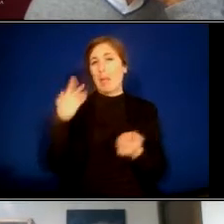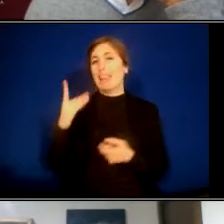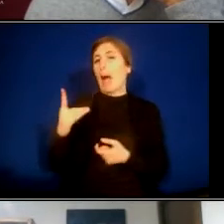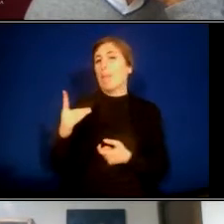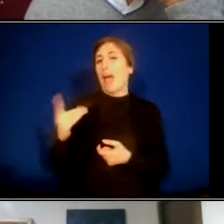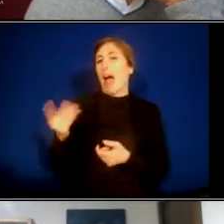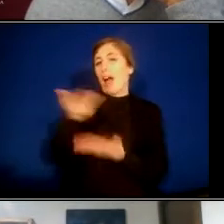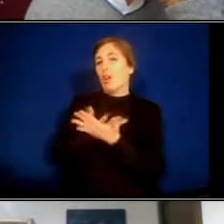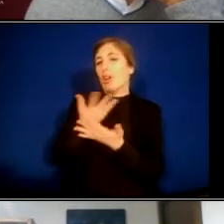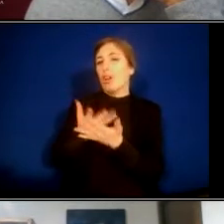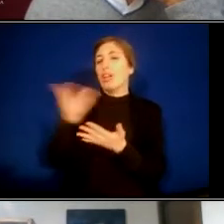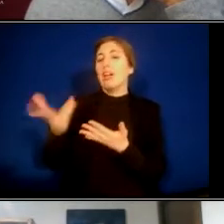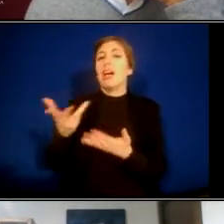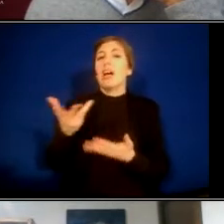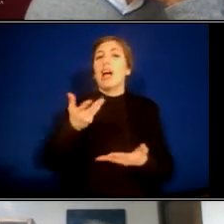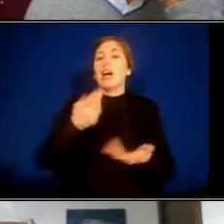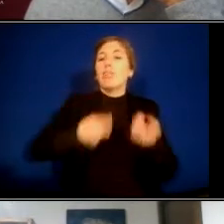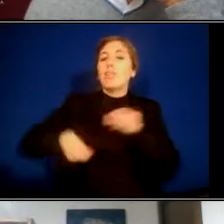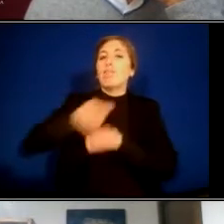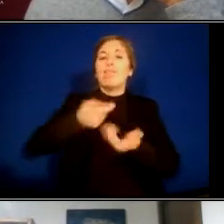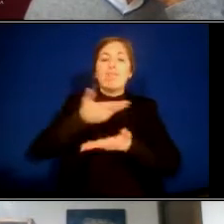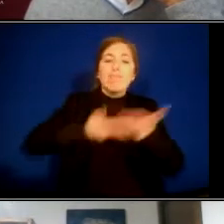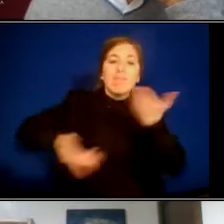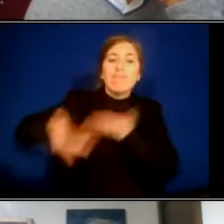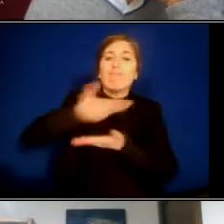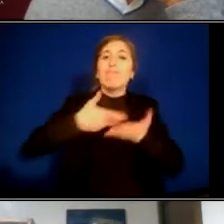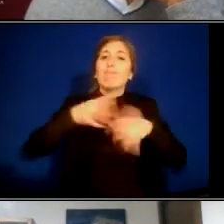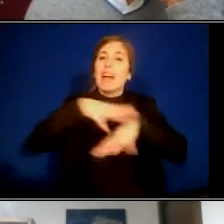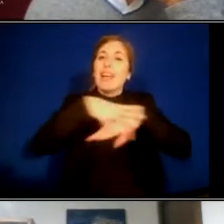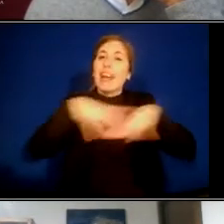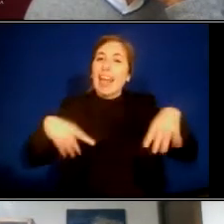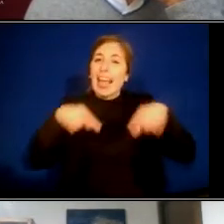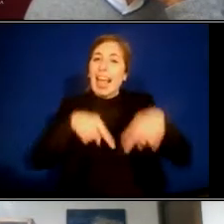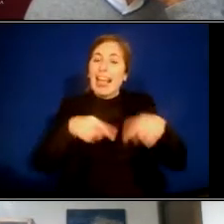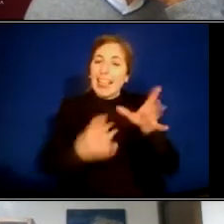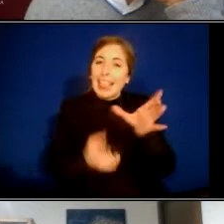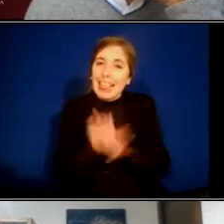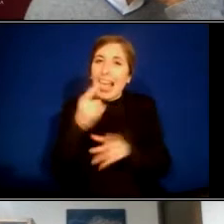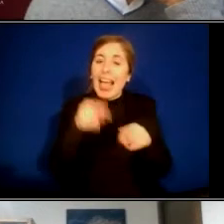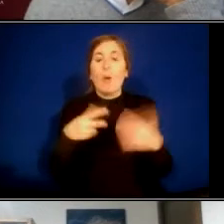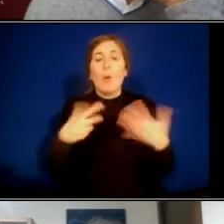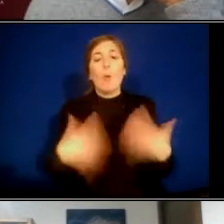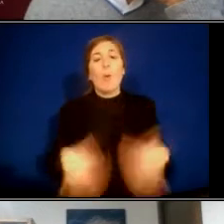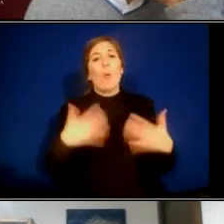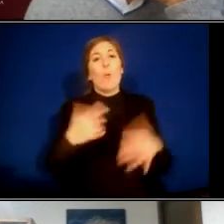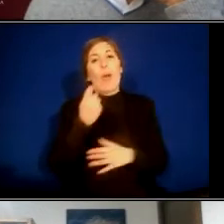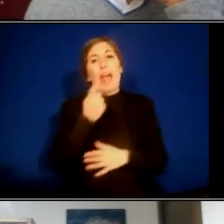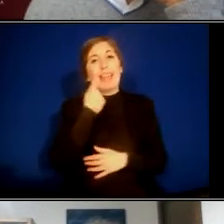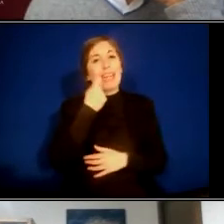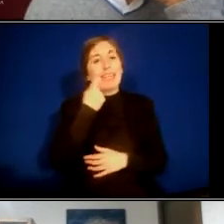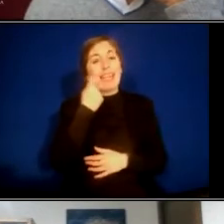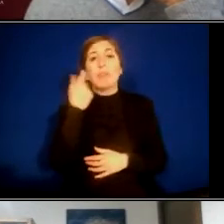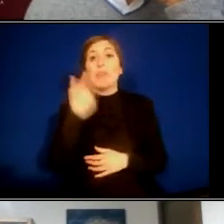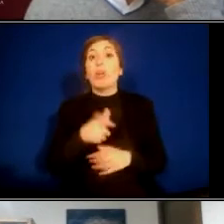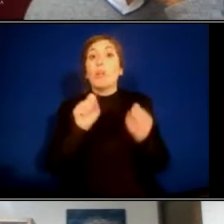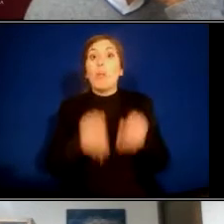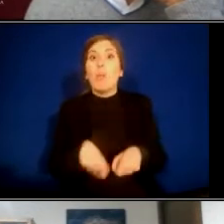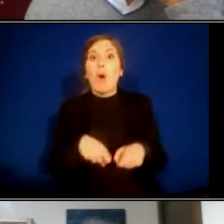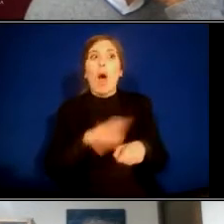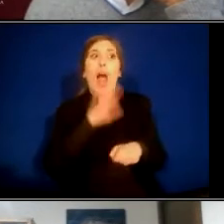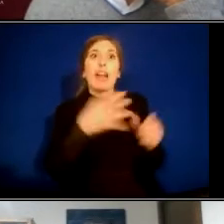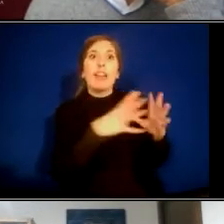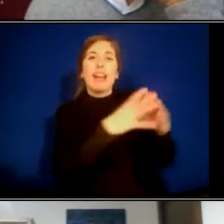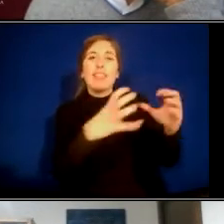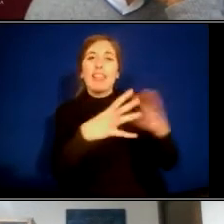si crea ed è assolutamente interessante, insomma, anche con altre organizzazioni. Qui non parliamo